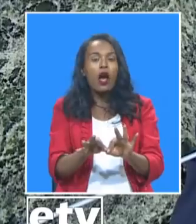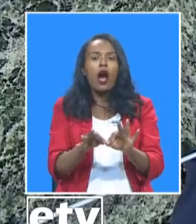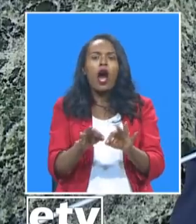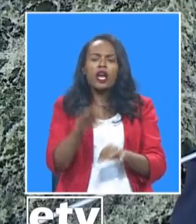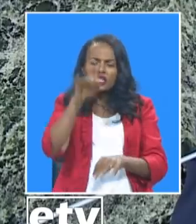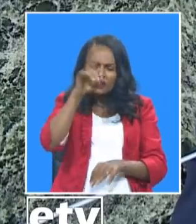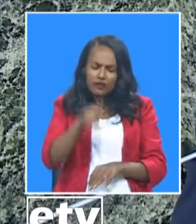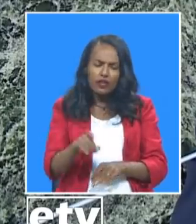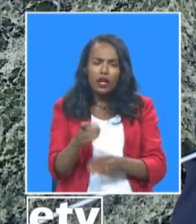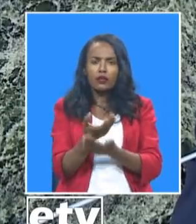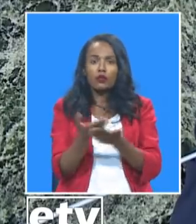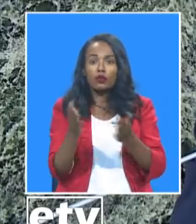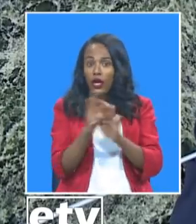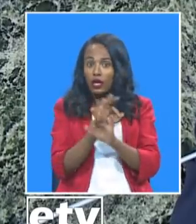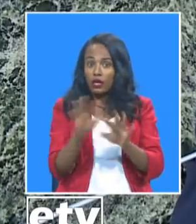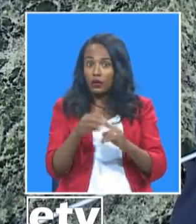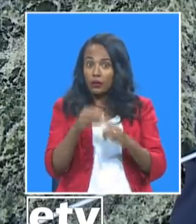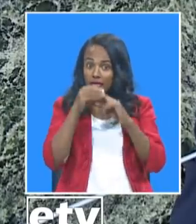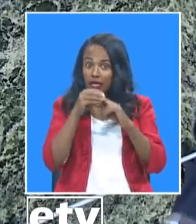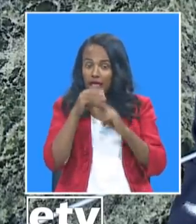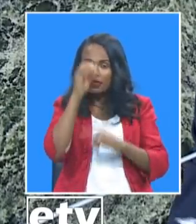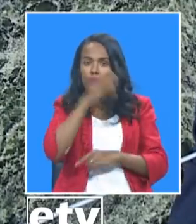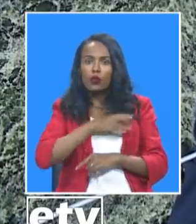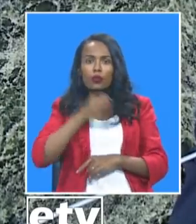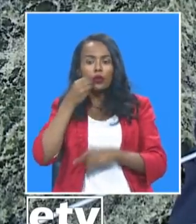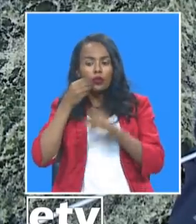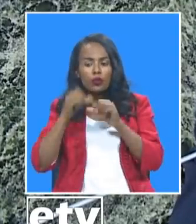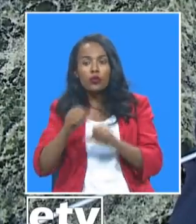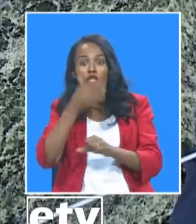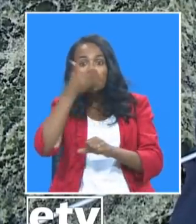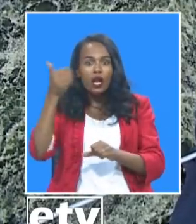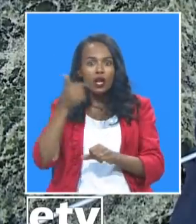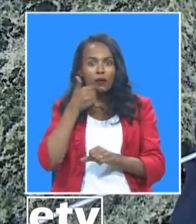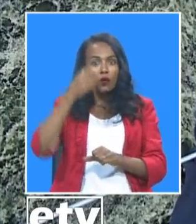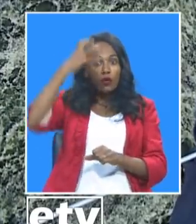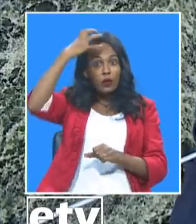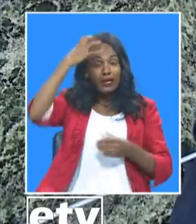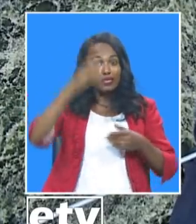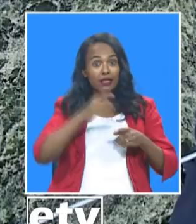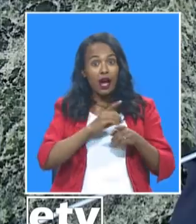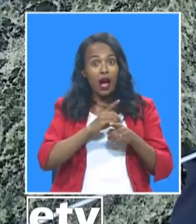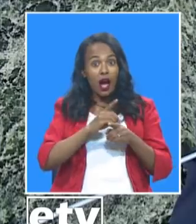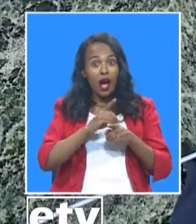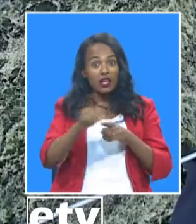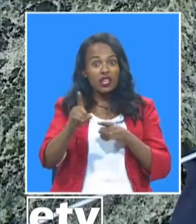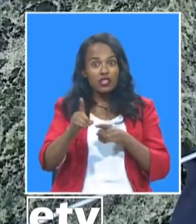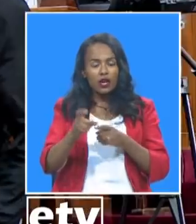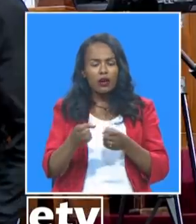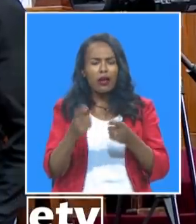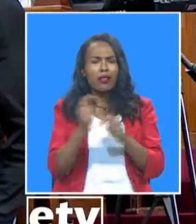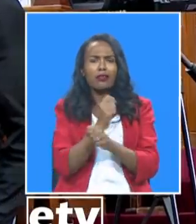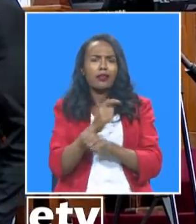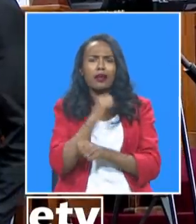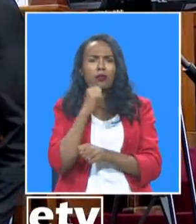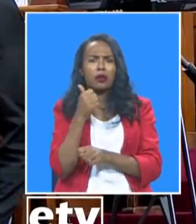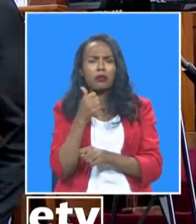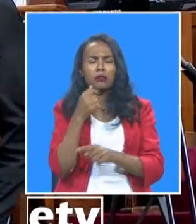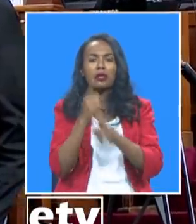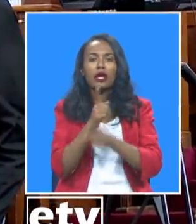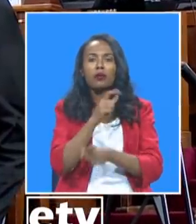አስፈላጊ ጉዳይ ከሌለ በስተቀር ሰው ከቤቱ ቢውል ይሻላል የሚለውን የመንግስት አቅጣጫ በአብዛኛው አልተገበረውም። ተገቢ